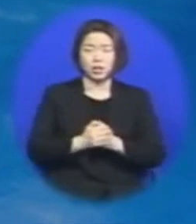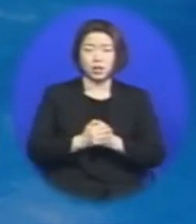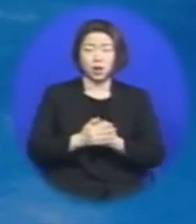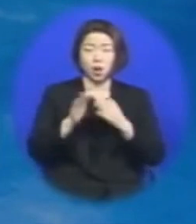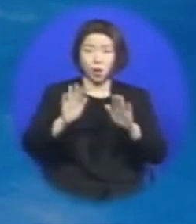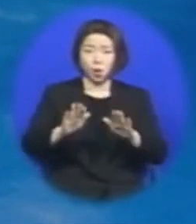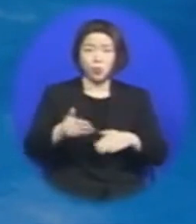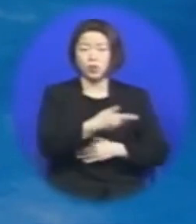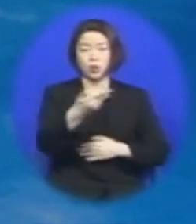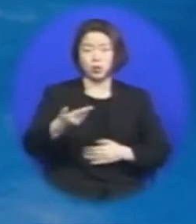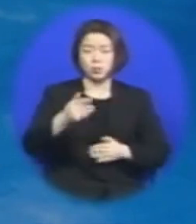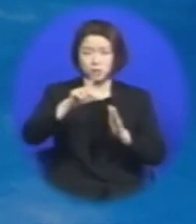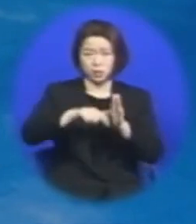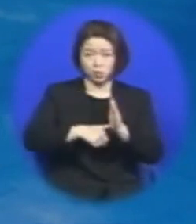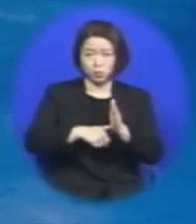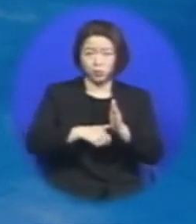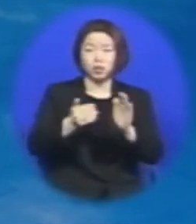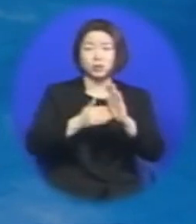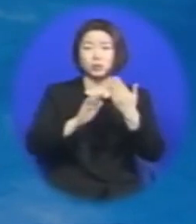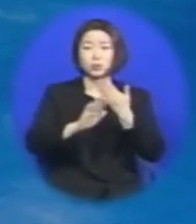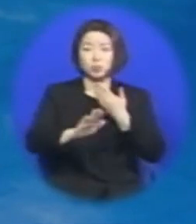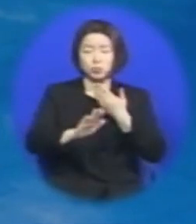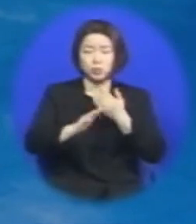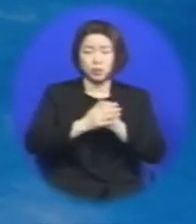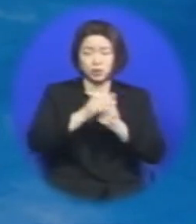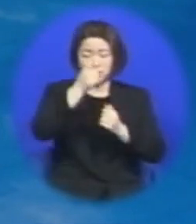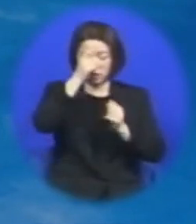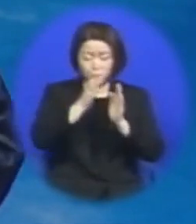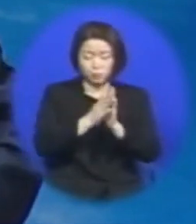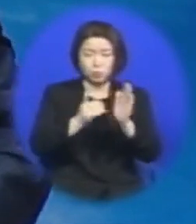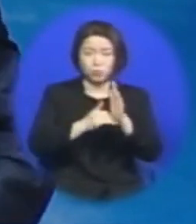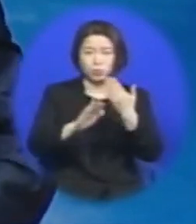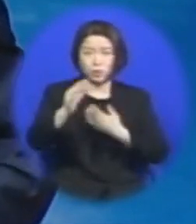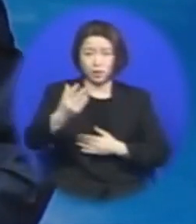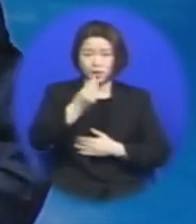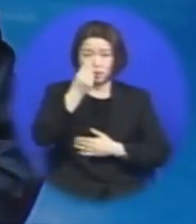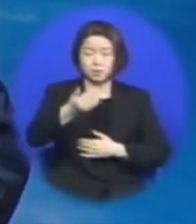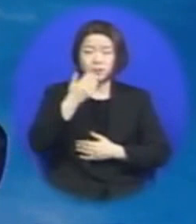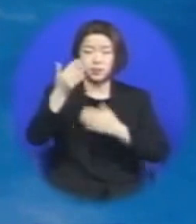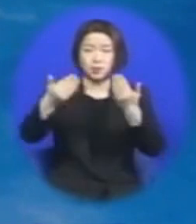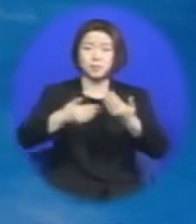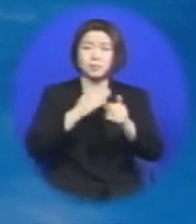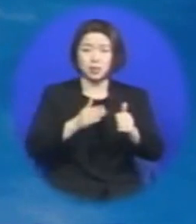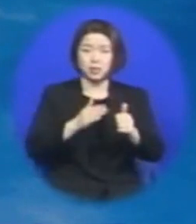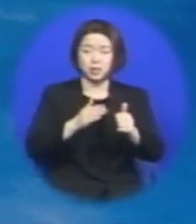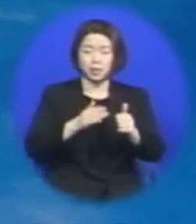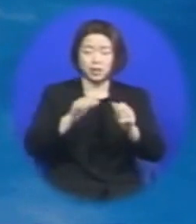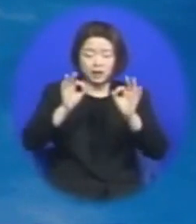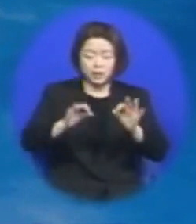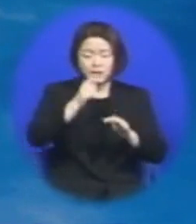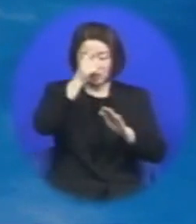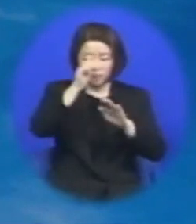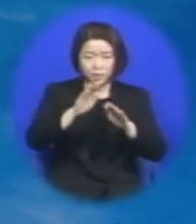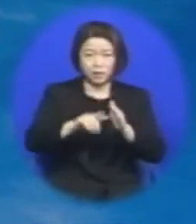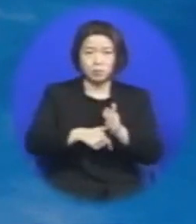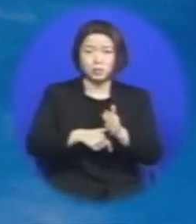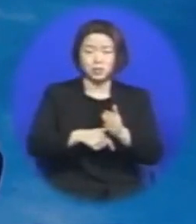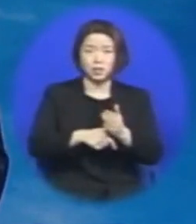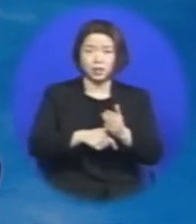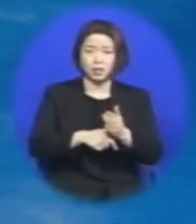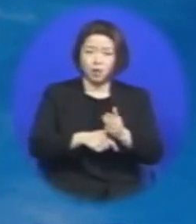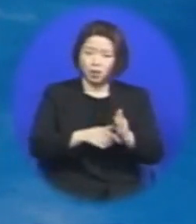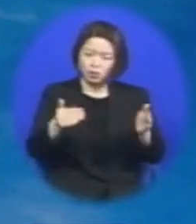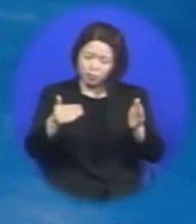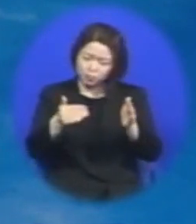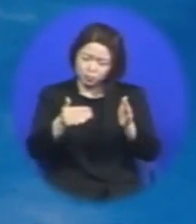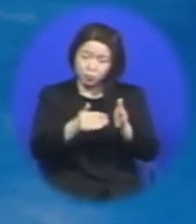그렇게 기도하시고 성을 받으셔야 됩 예배 시간이 거의 끝날 시간입니다 그러나 여러분